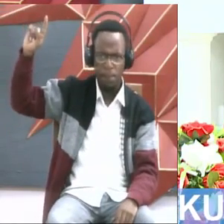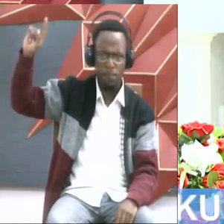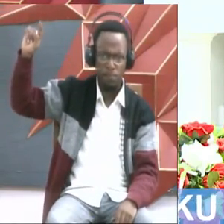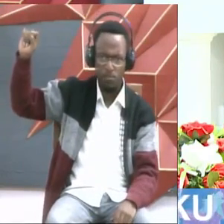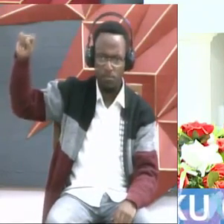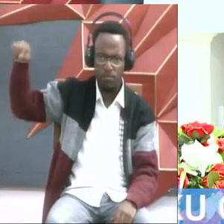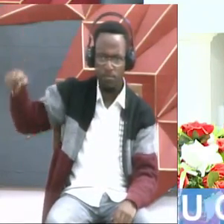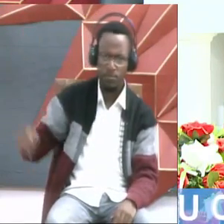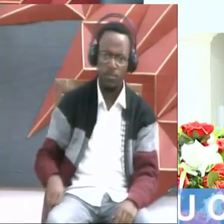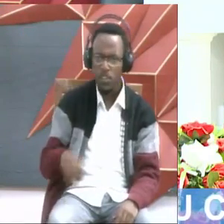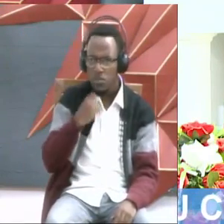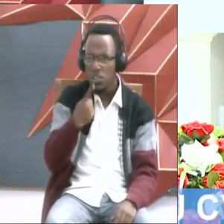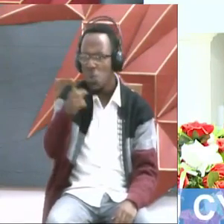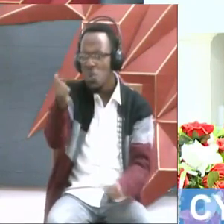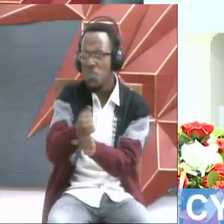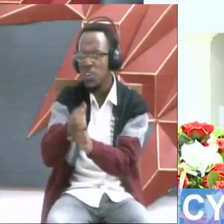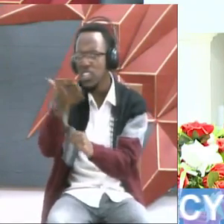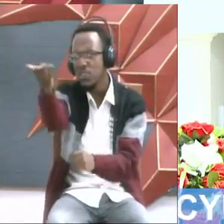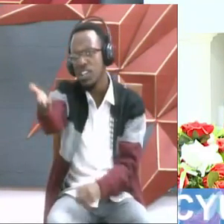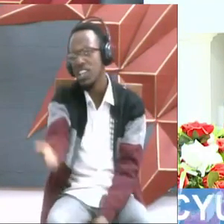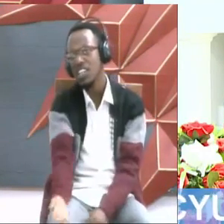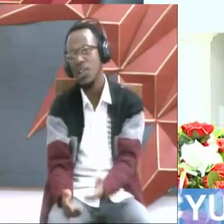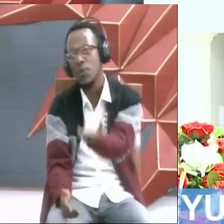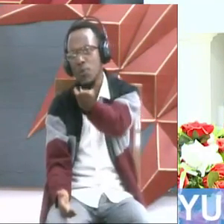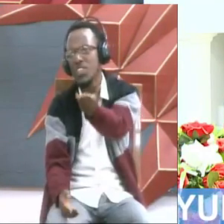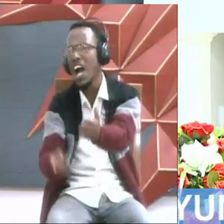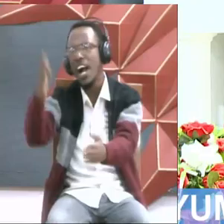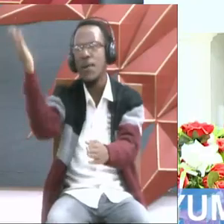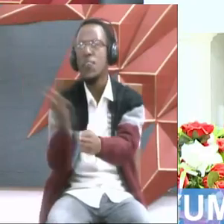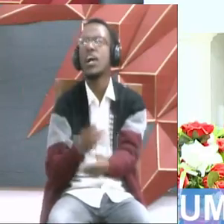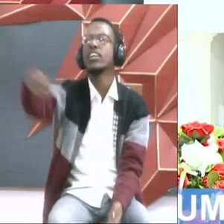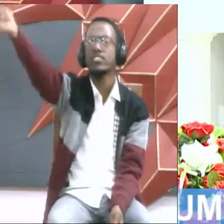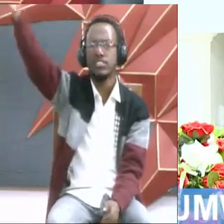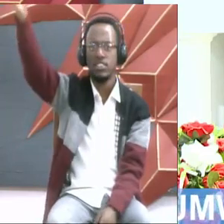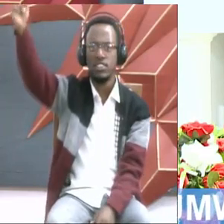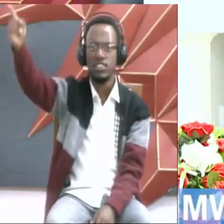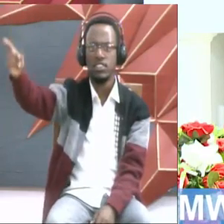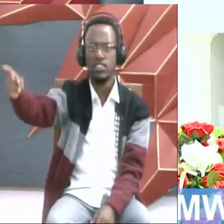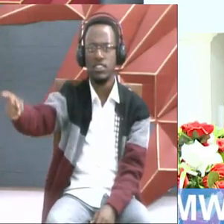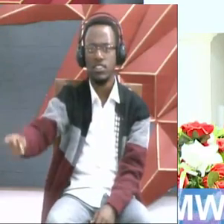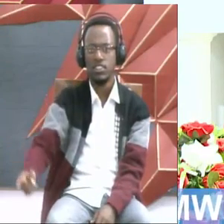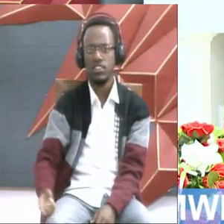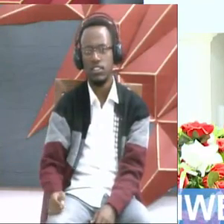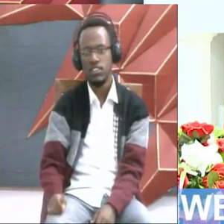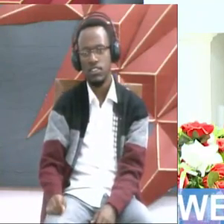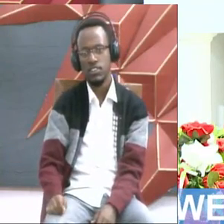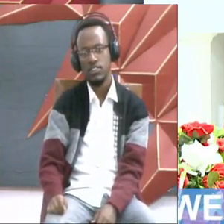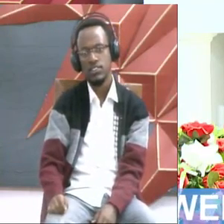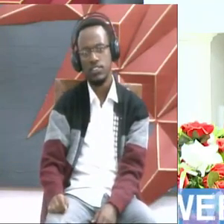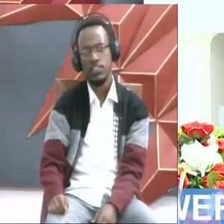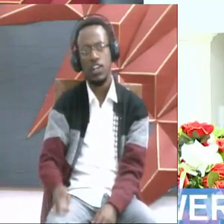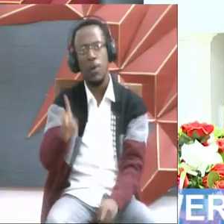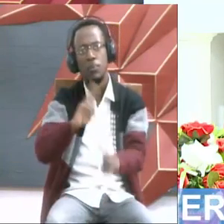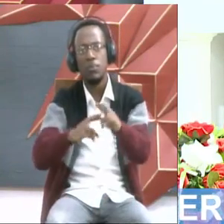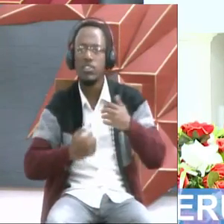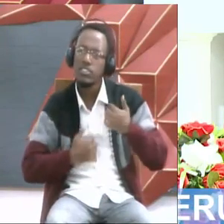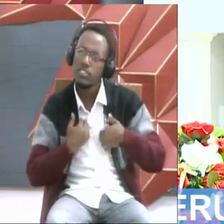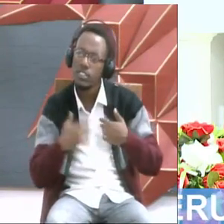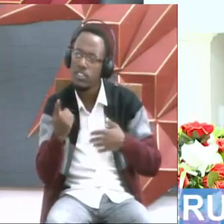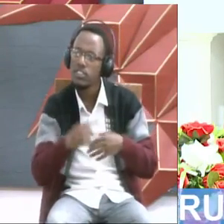frères soient chassés. Ils disent, oh, ces choses qu'il a fait, chassez-le, qu'il ne puisse jamais retourner ici,